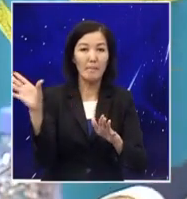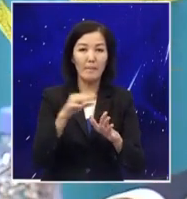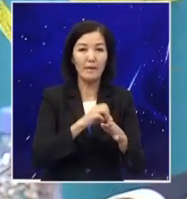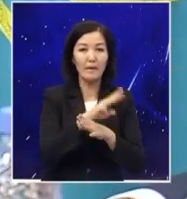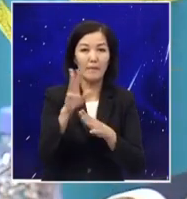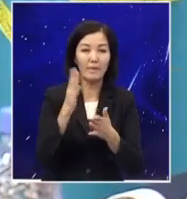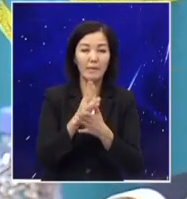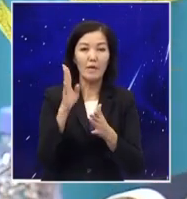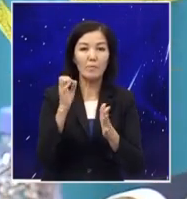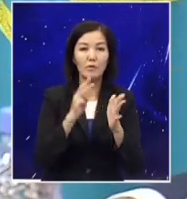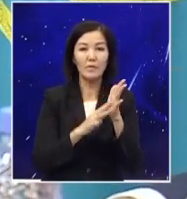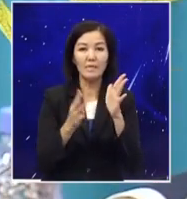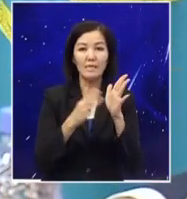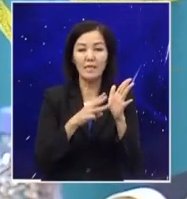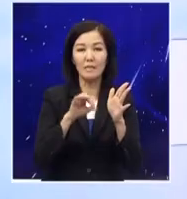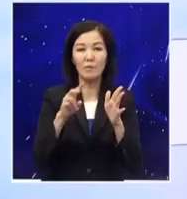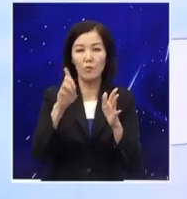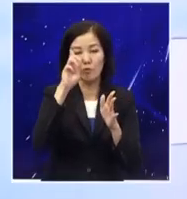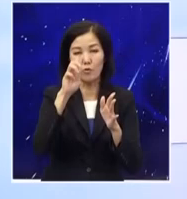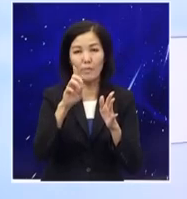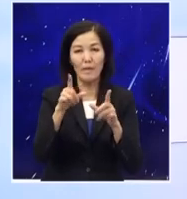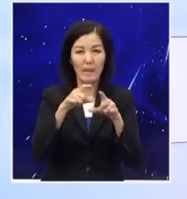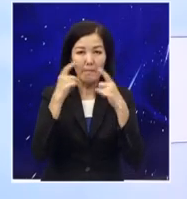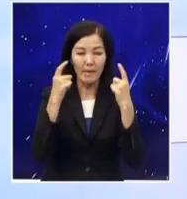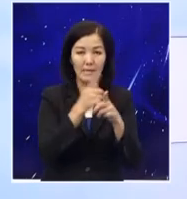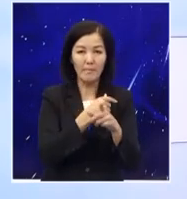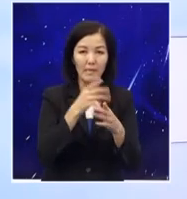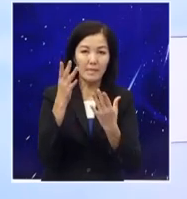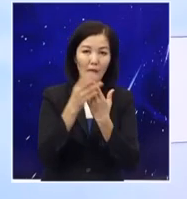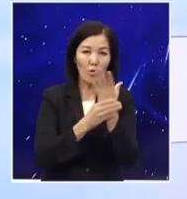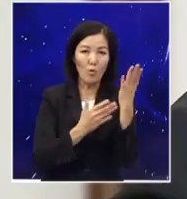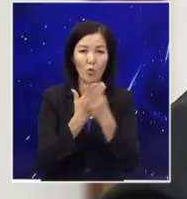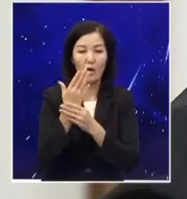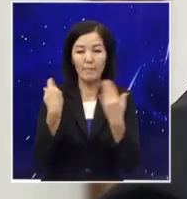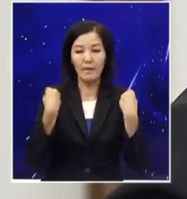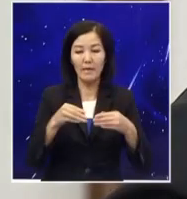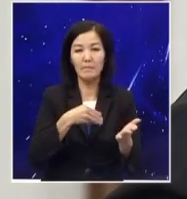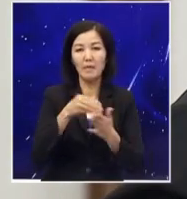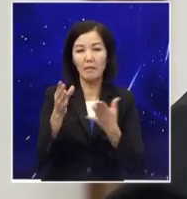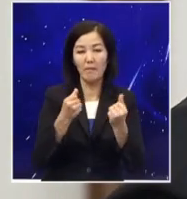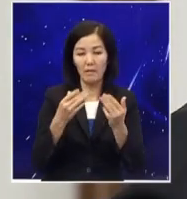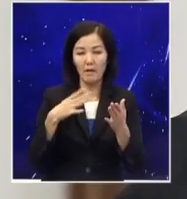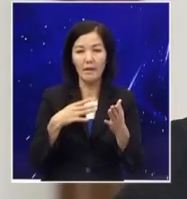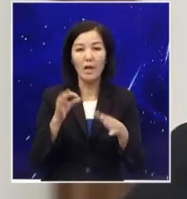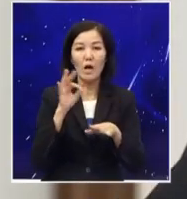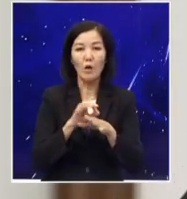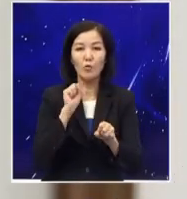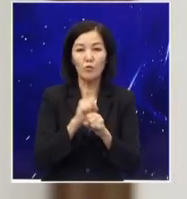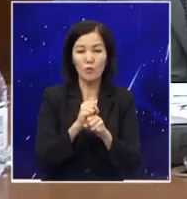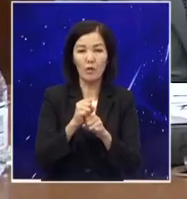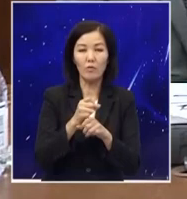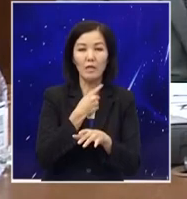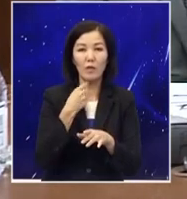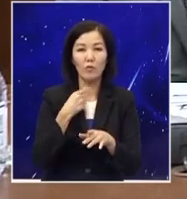588 миллион теңге үкімет қаржысына маска, медициналық қолғап пен арнайы киім сатып алынған. Індетті ауыздықтауда